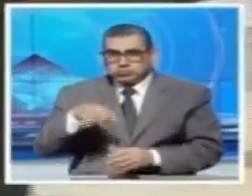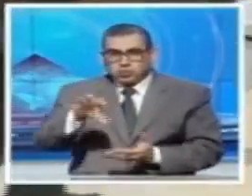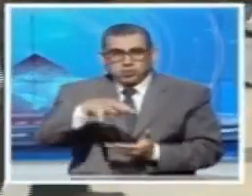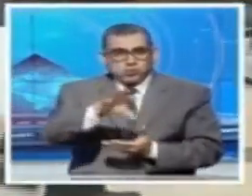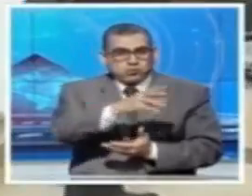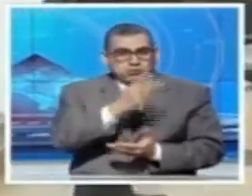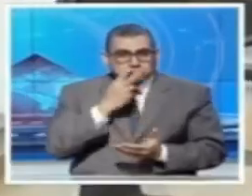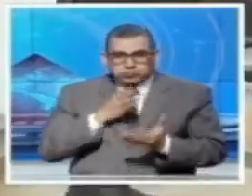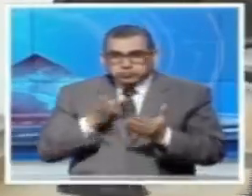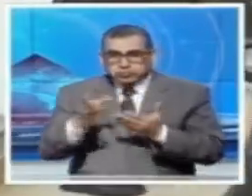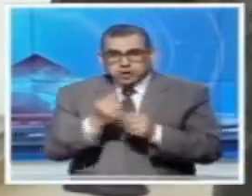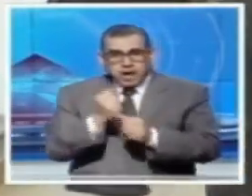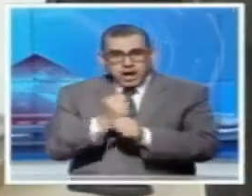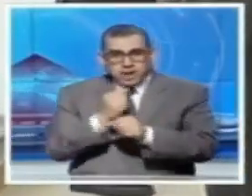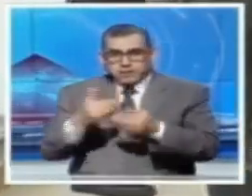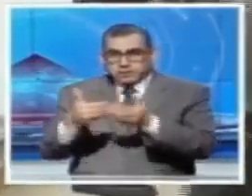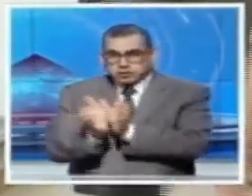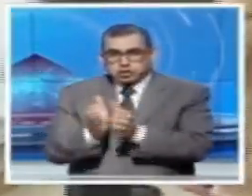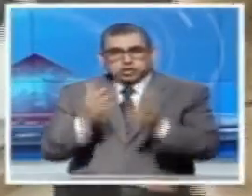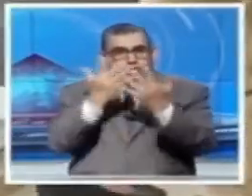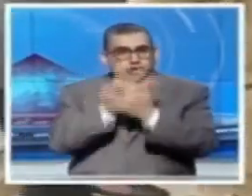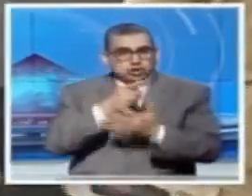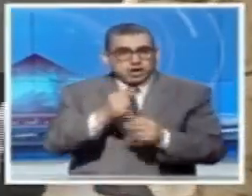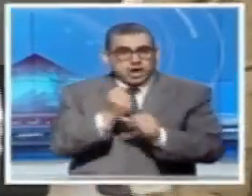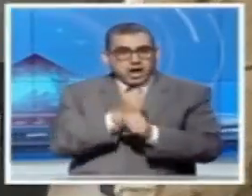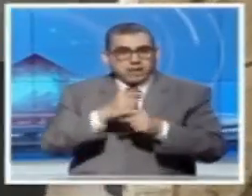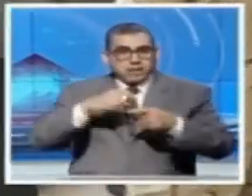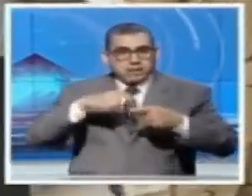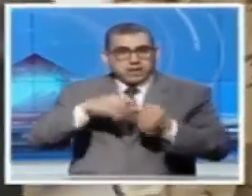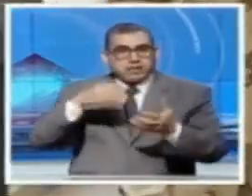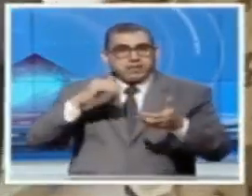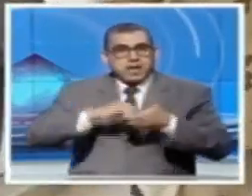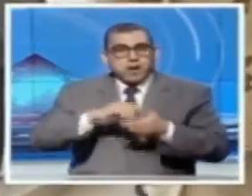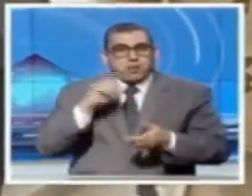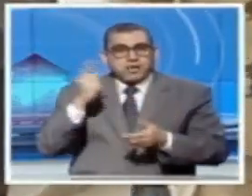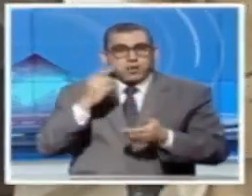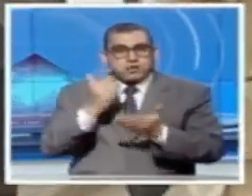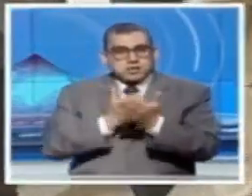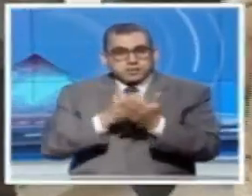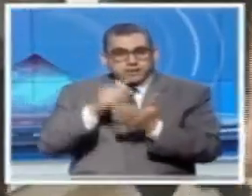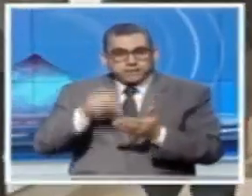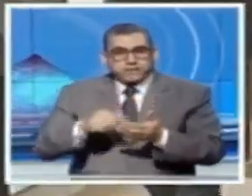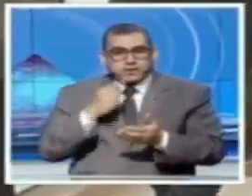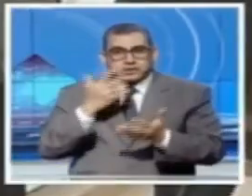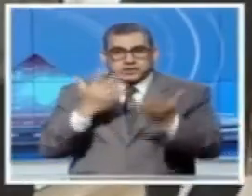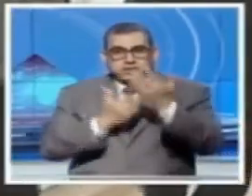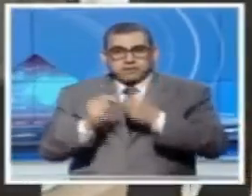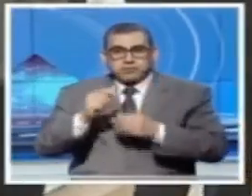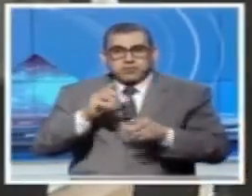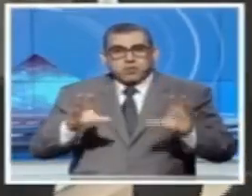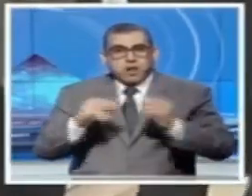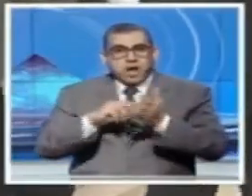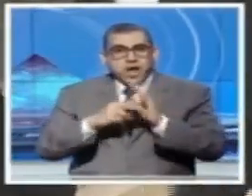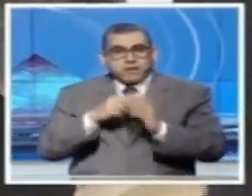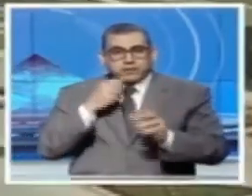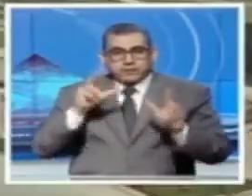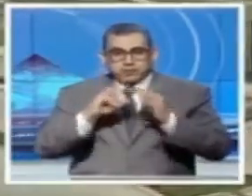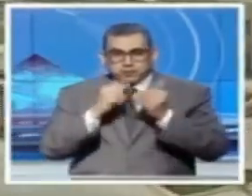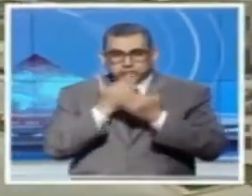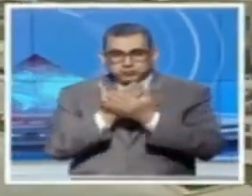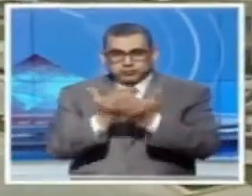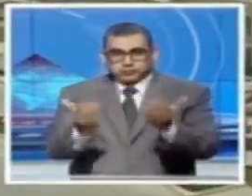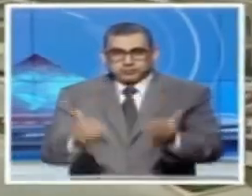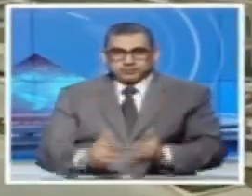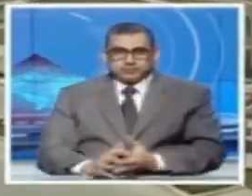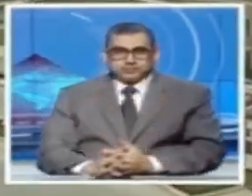الوزارة من هيئات وشركات وقطاع التعاون الدولي والاستثمار والموارد البشرية. حمد العربي، التلفزيون